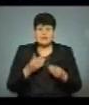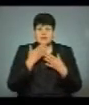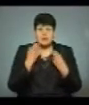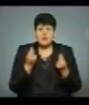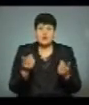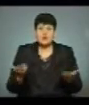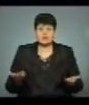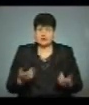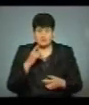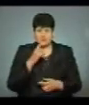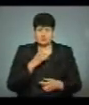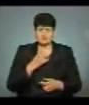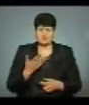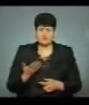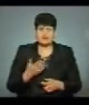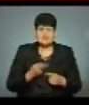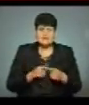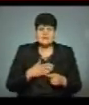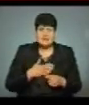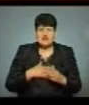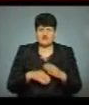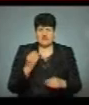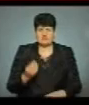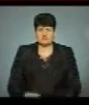я не розумію як, але це є наш вибір.